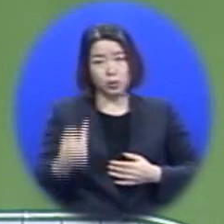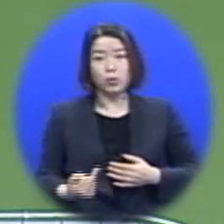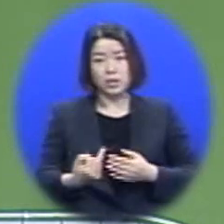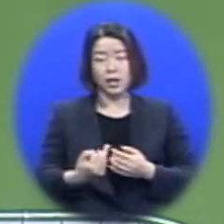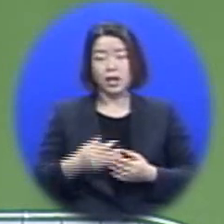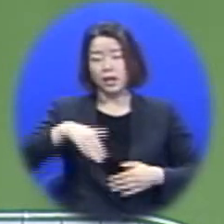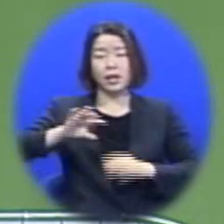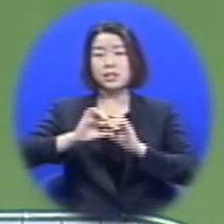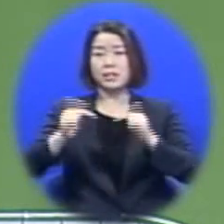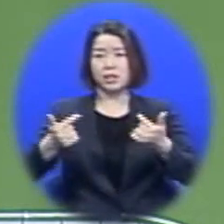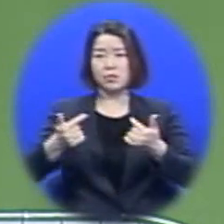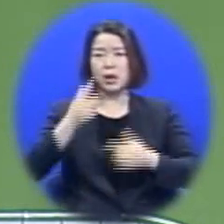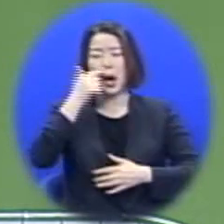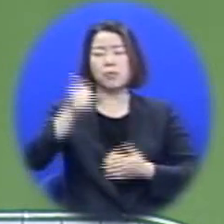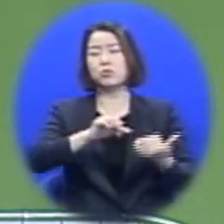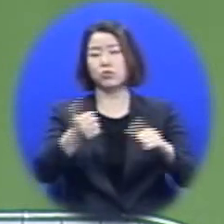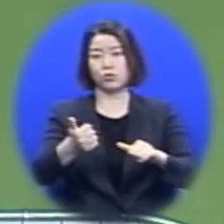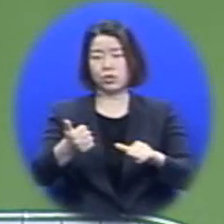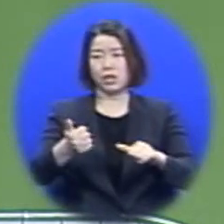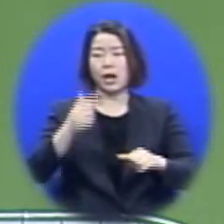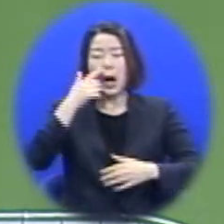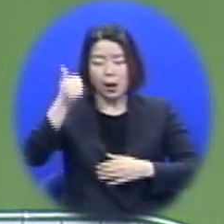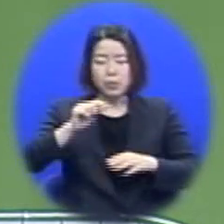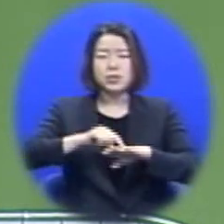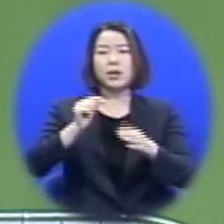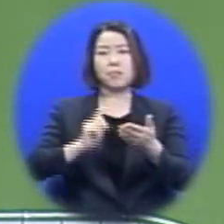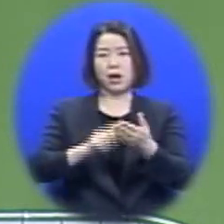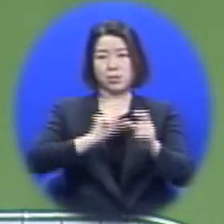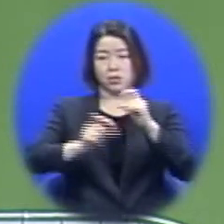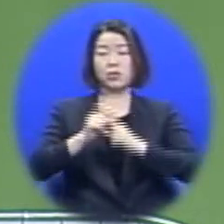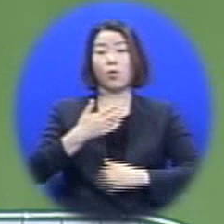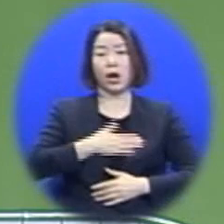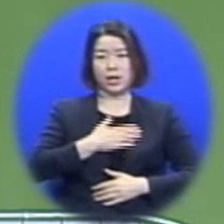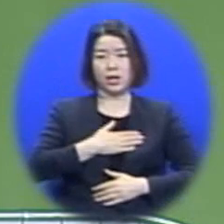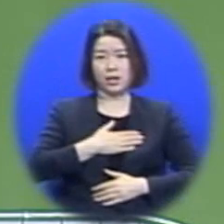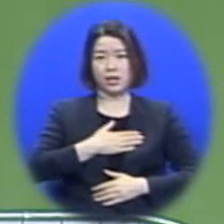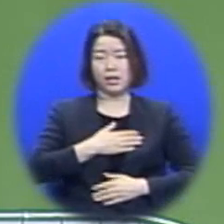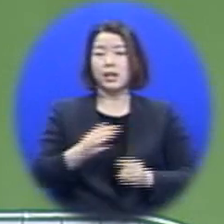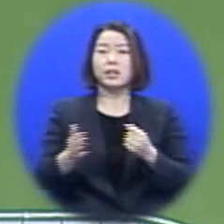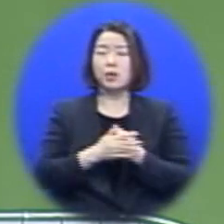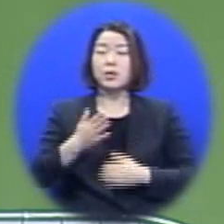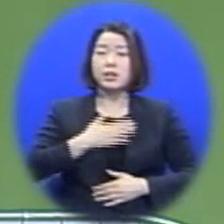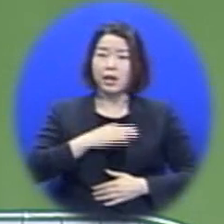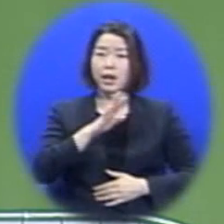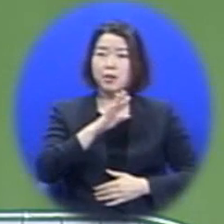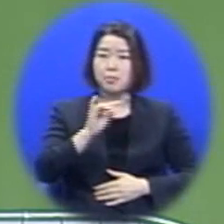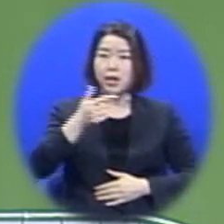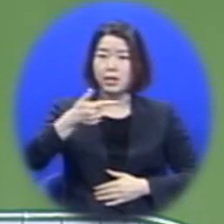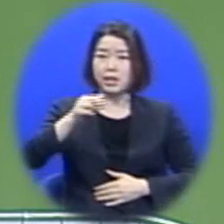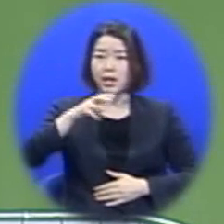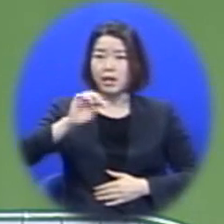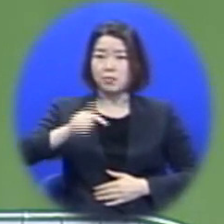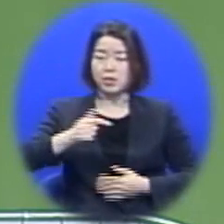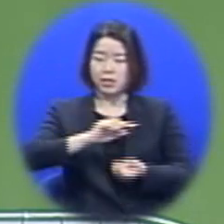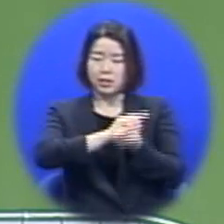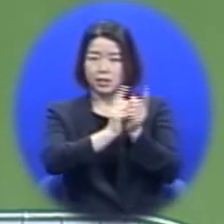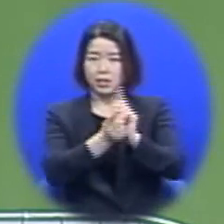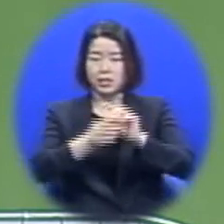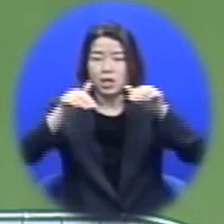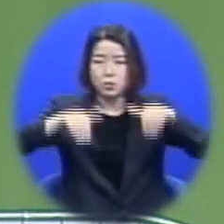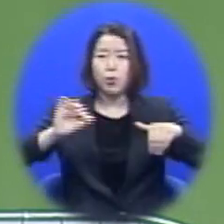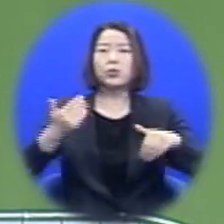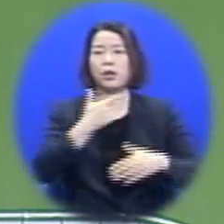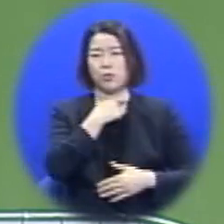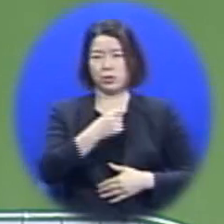사랑을 나보다도 더 받고 있다. 그러니 내가 베냐민 대신에 종이 되겠다.